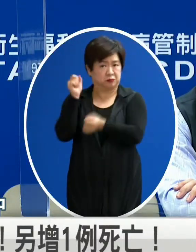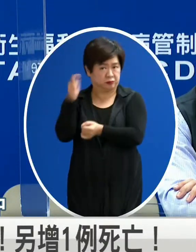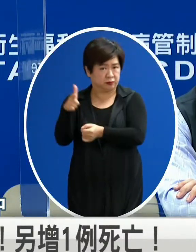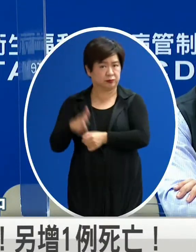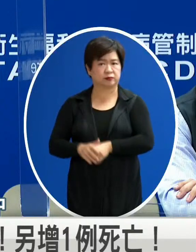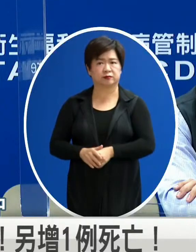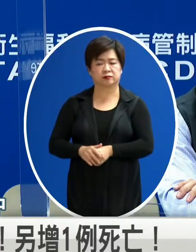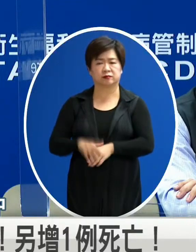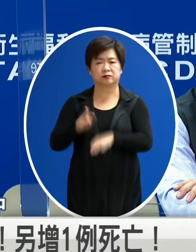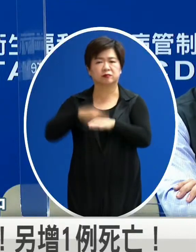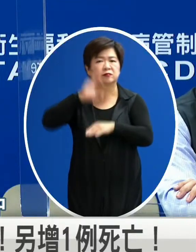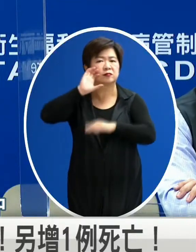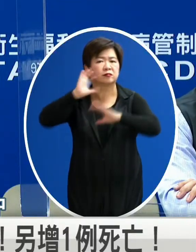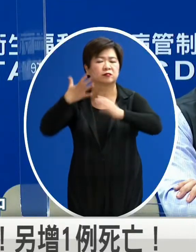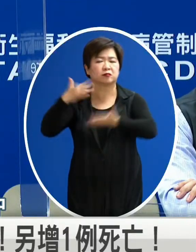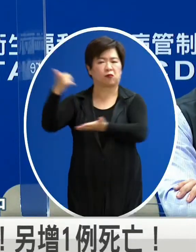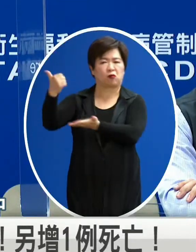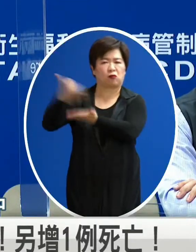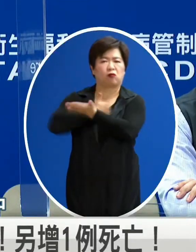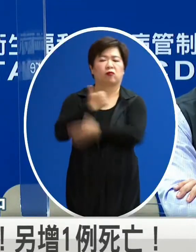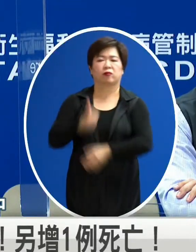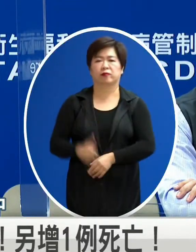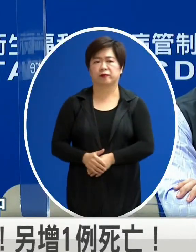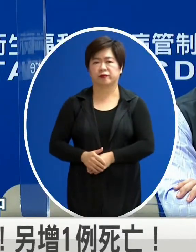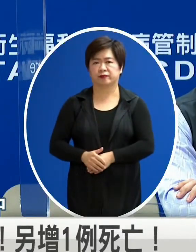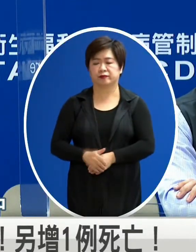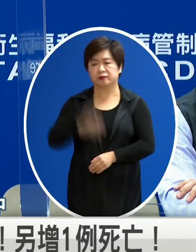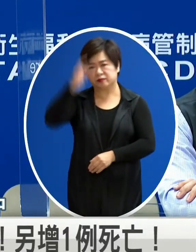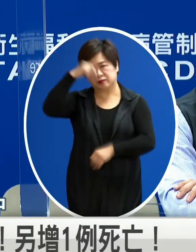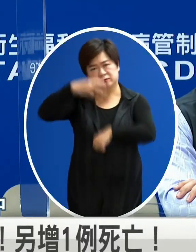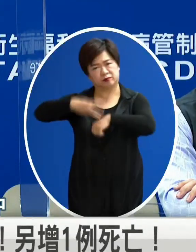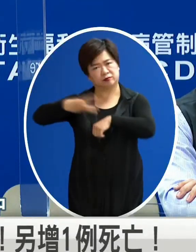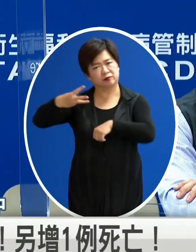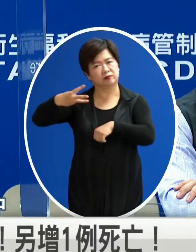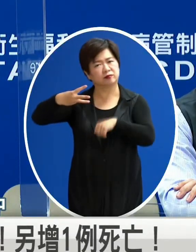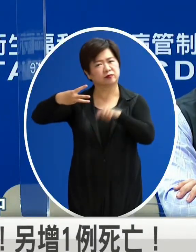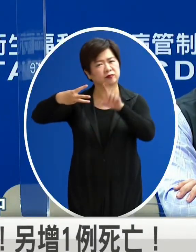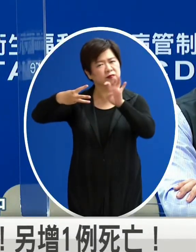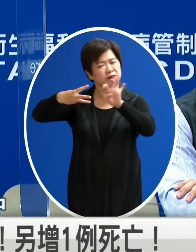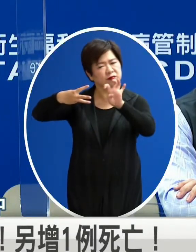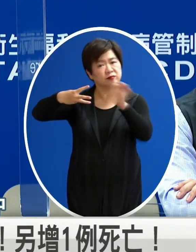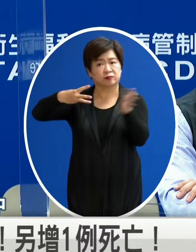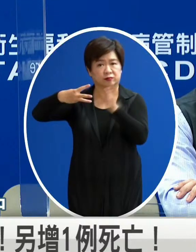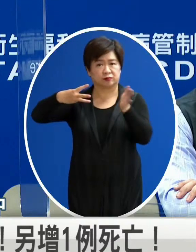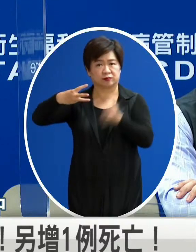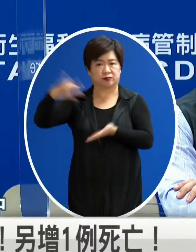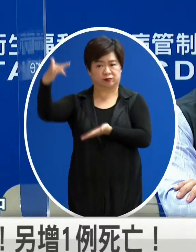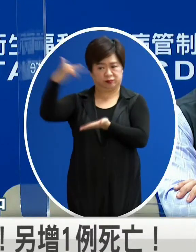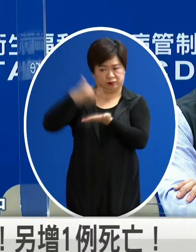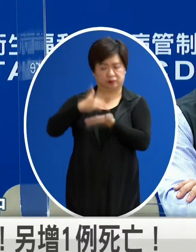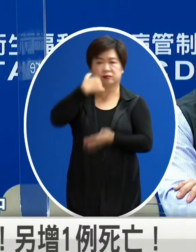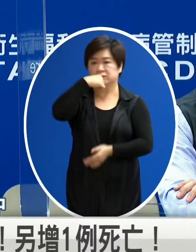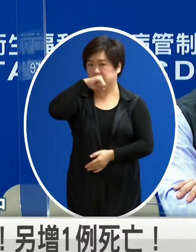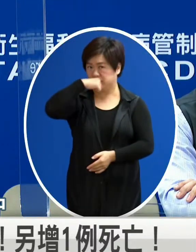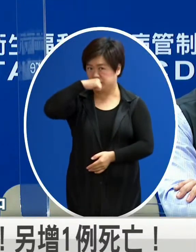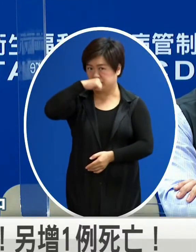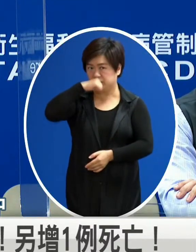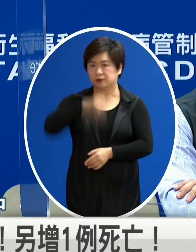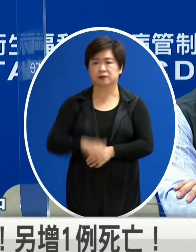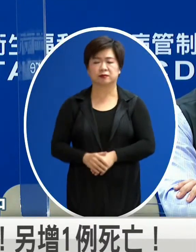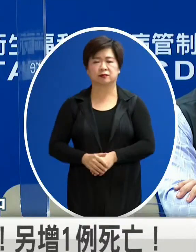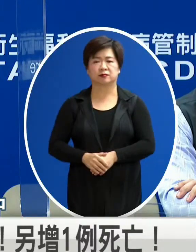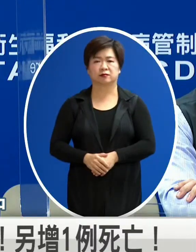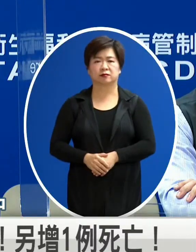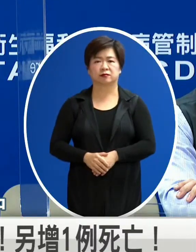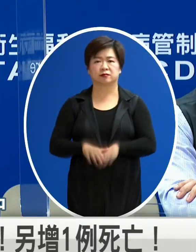从泰国厂这边过来哈。那今天下午3:40会到。好，那我们现在